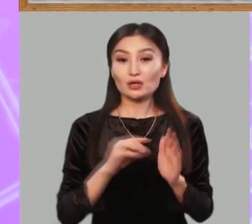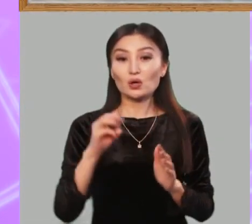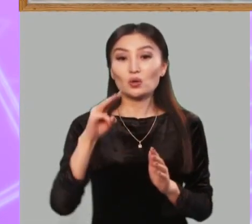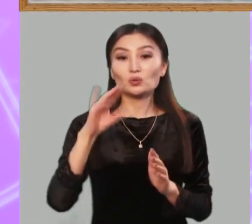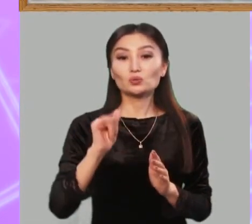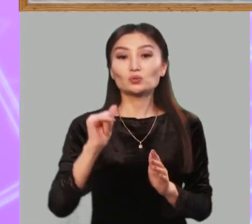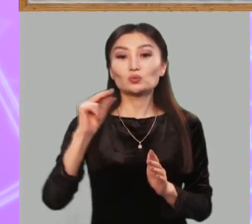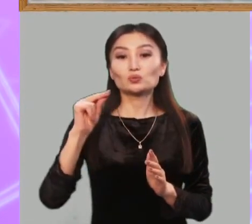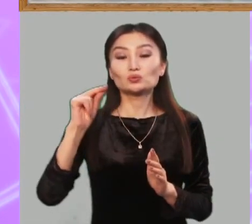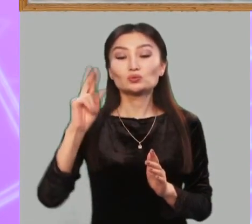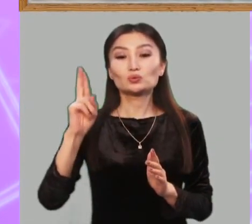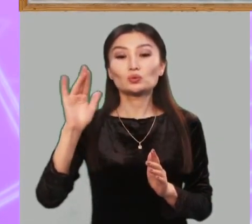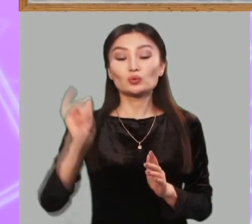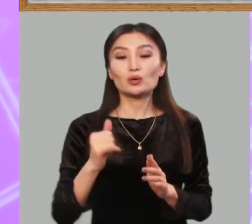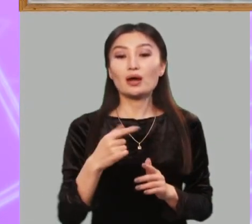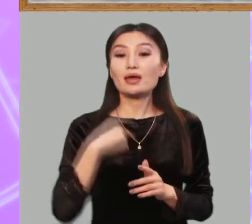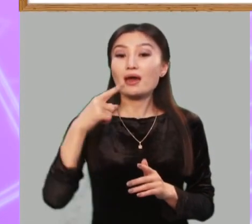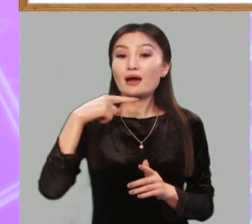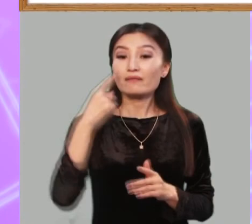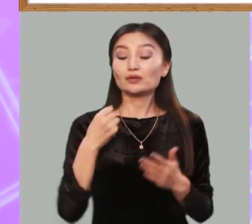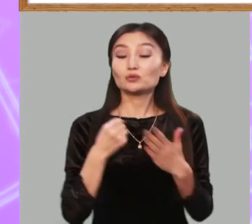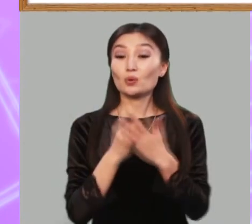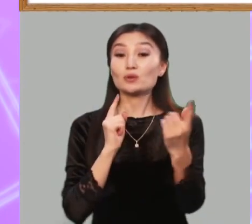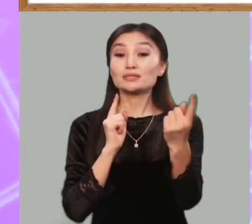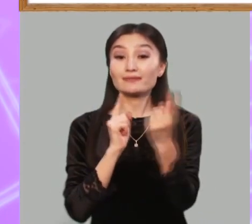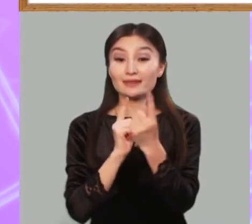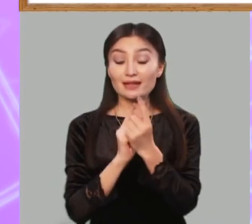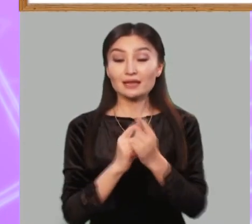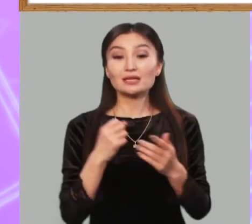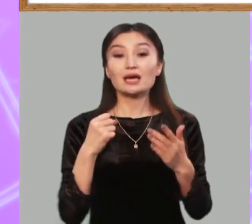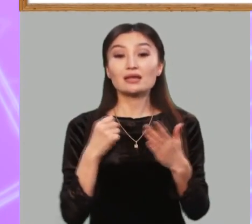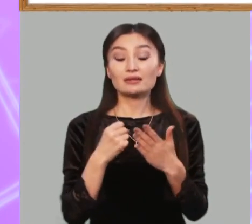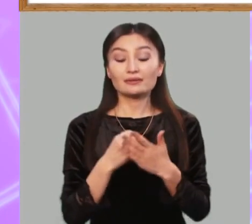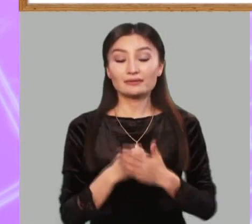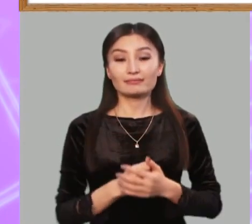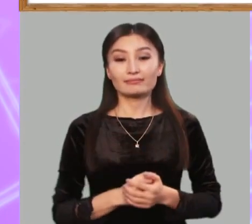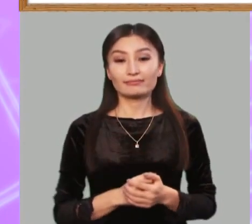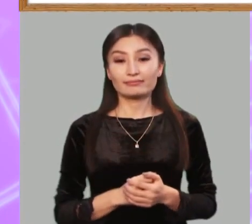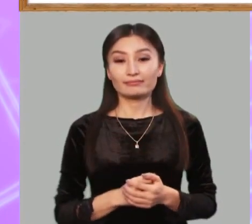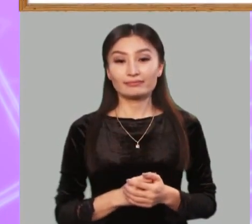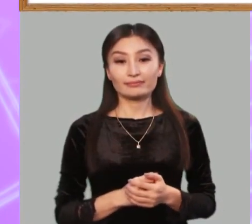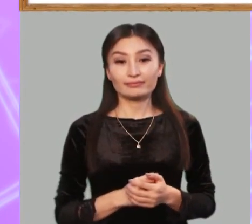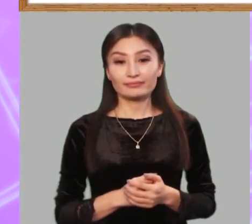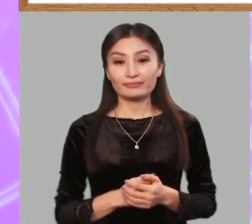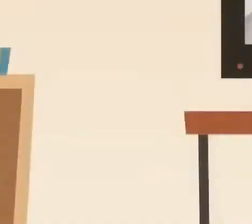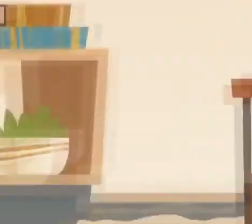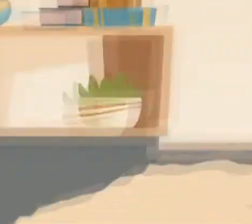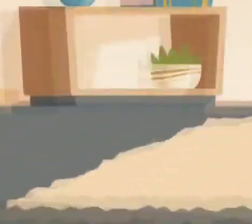точку. А я говорю вам до свидания. До новых встреч!